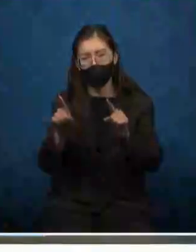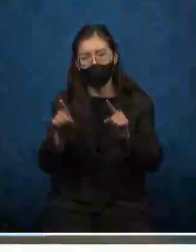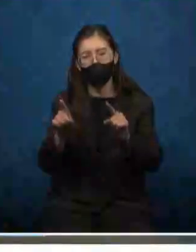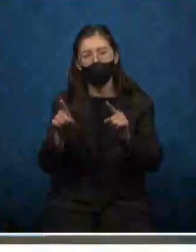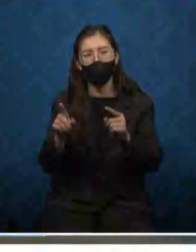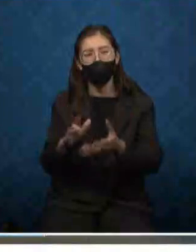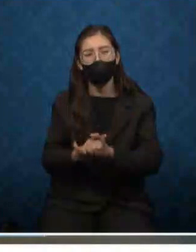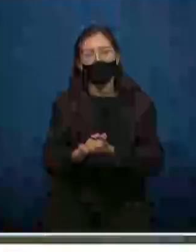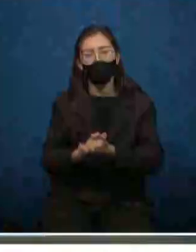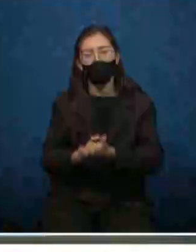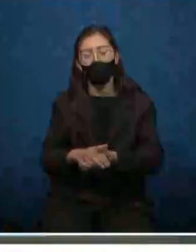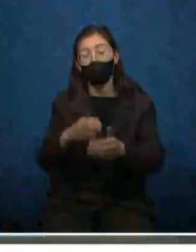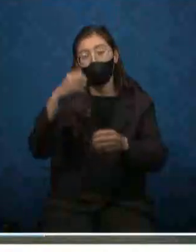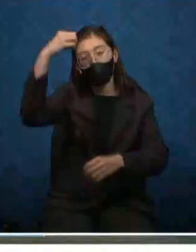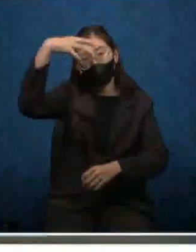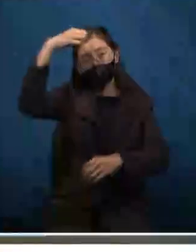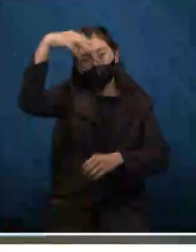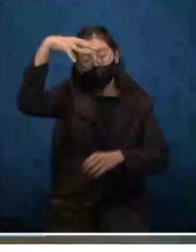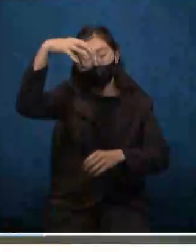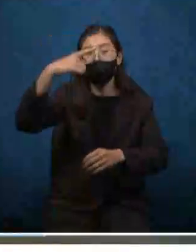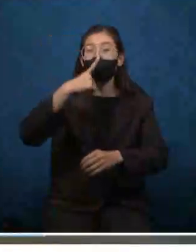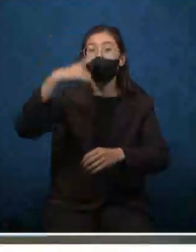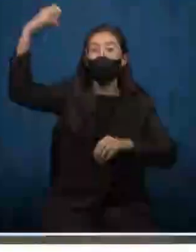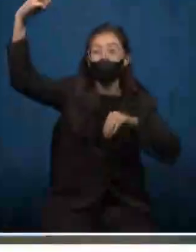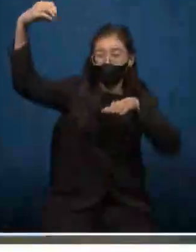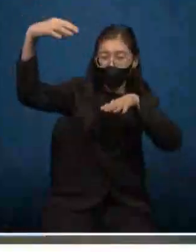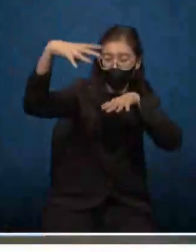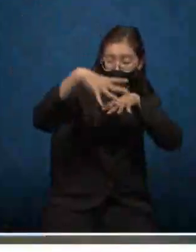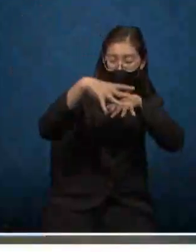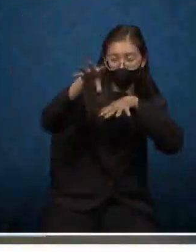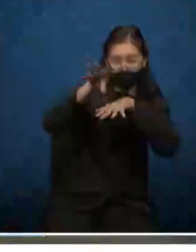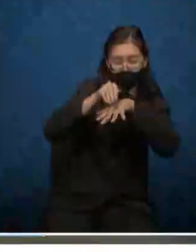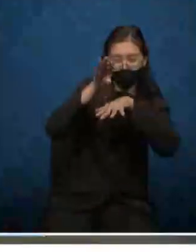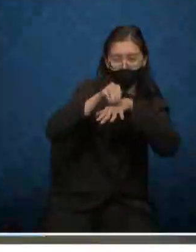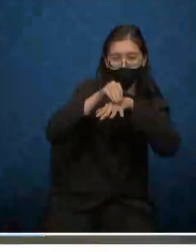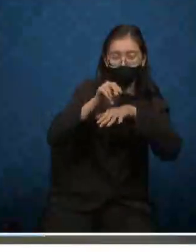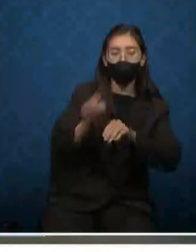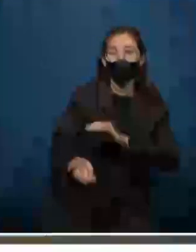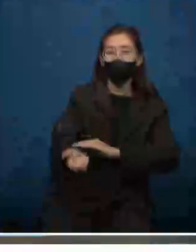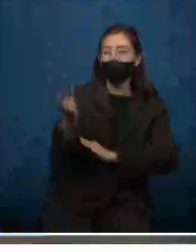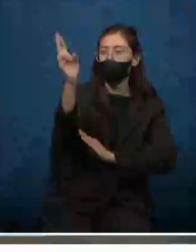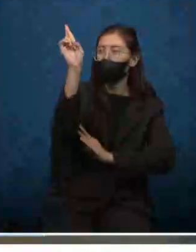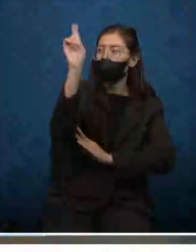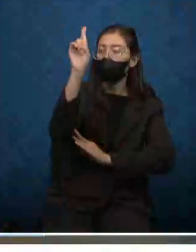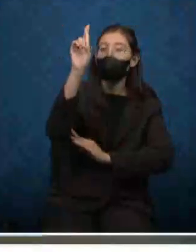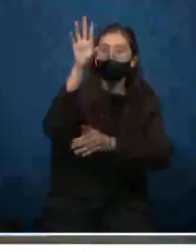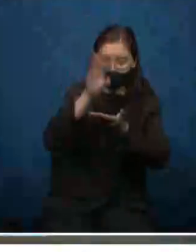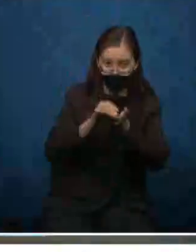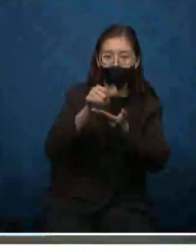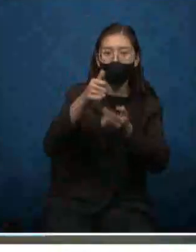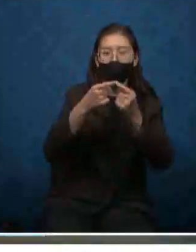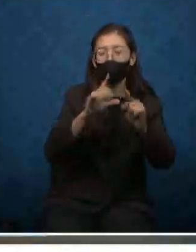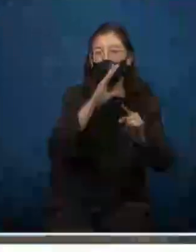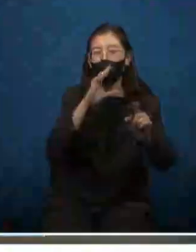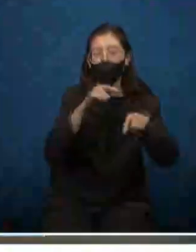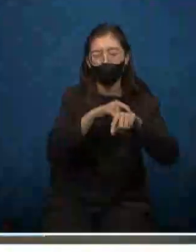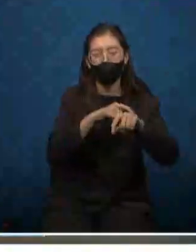ผลดไดเฉาะกัวเทานั้นไม่สามารถปดกัคืนได้ถ้าทำที่เก็บก็จะแงแต่ถ้ามีสมารตกิด ผมคิดว่